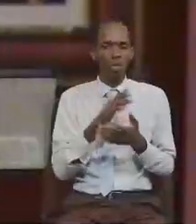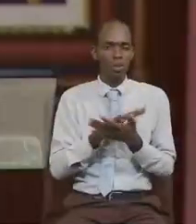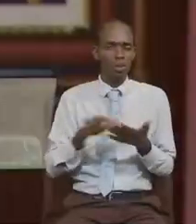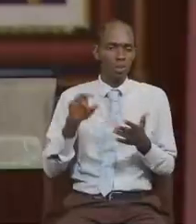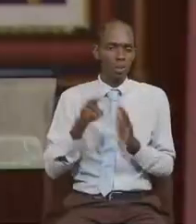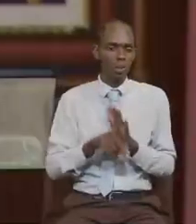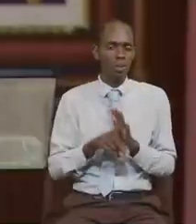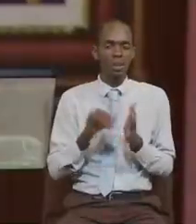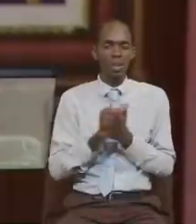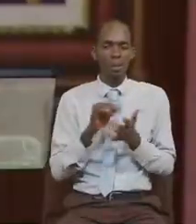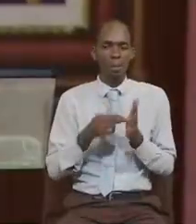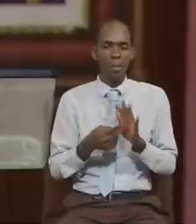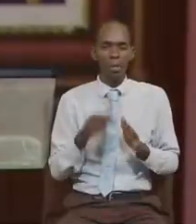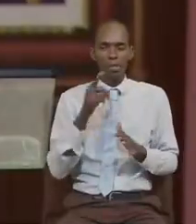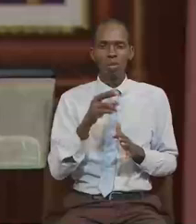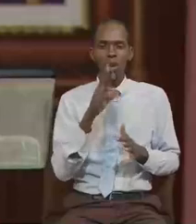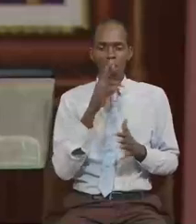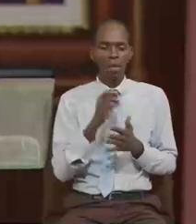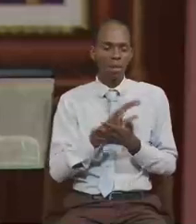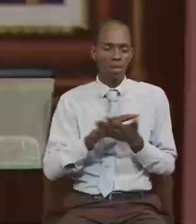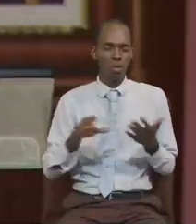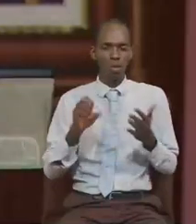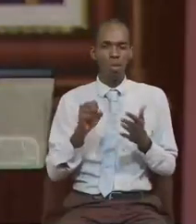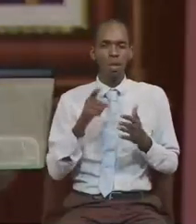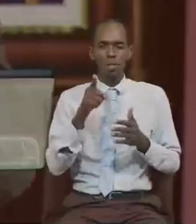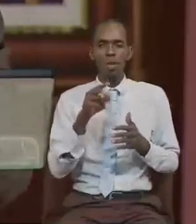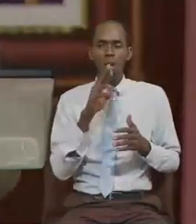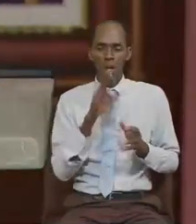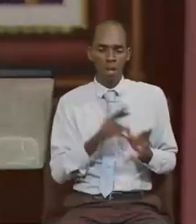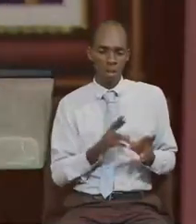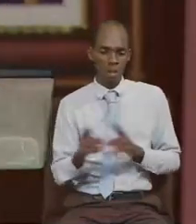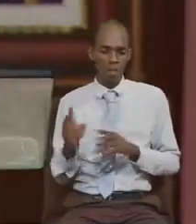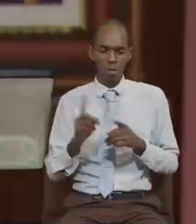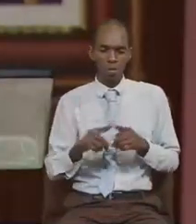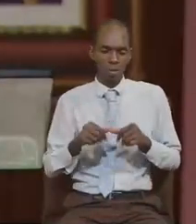si tu es juste et tu t'efforces de garder dans ce cercle,